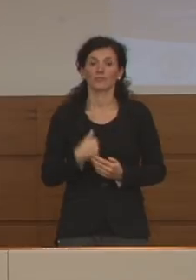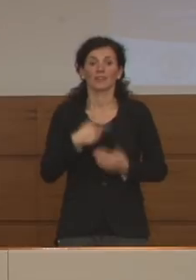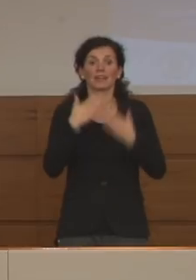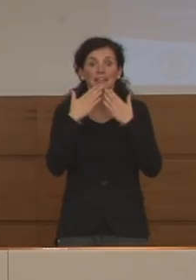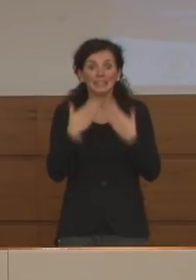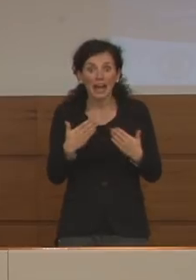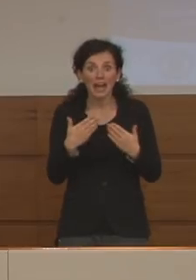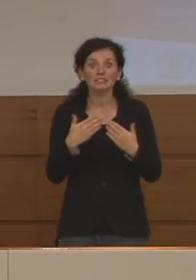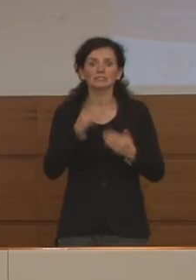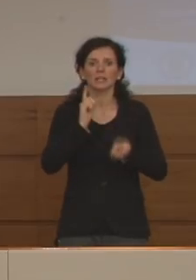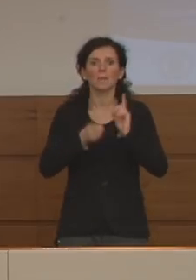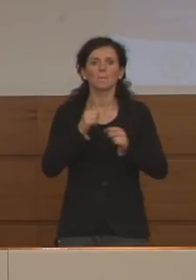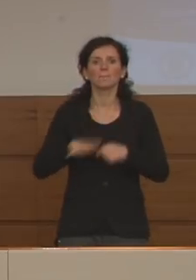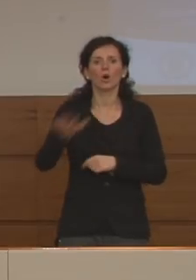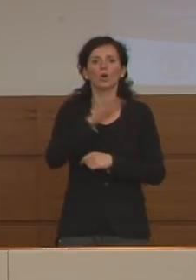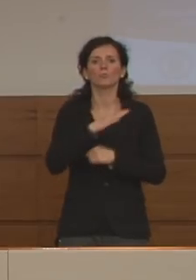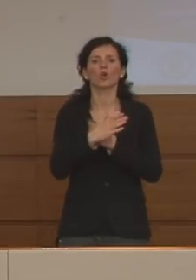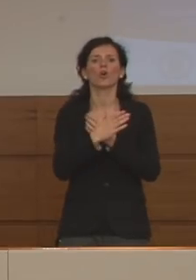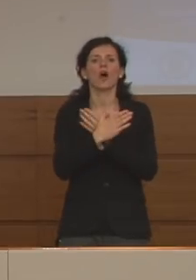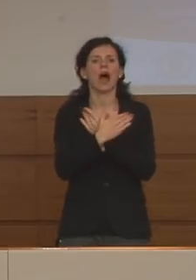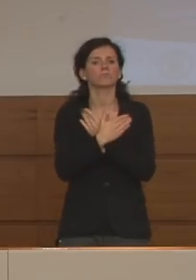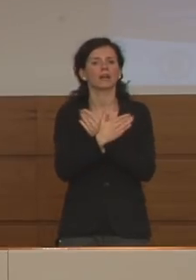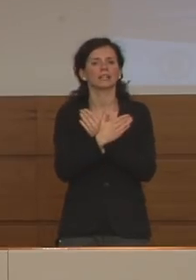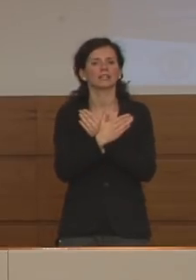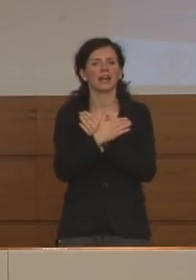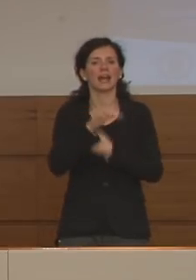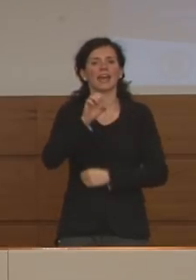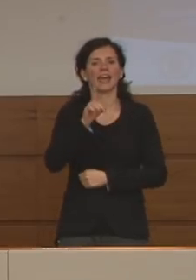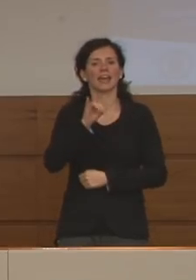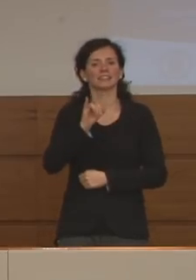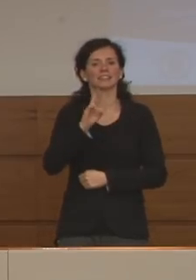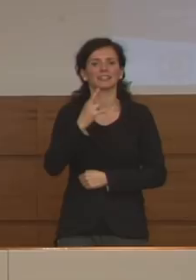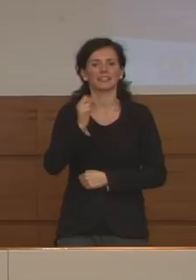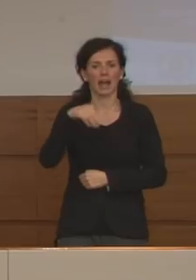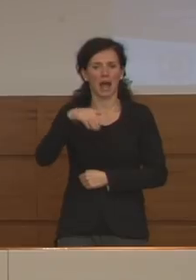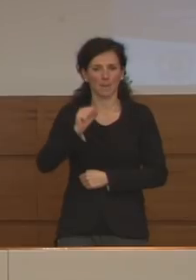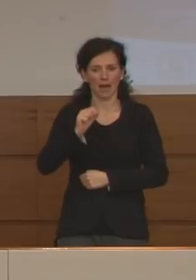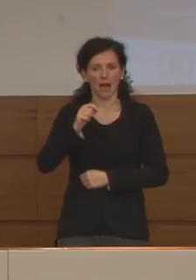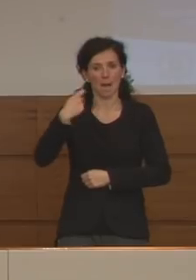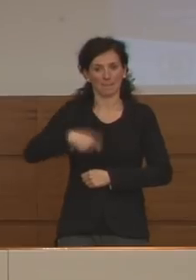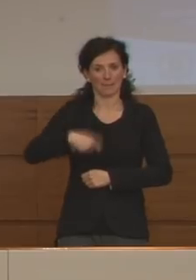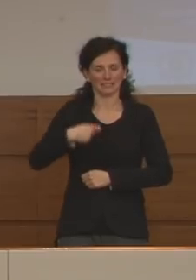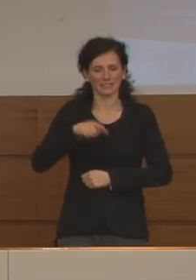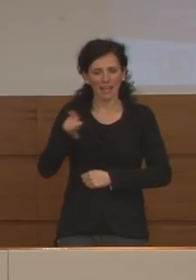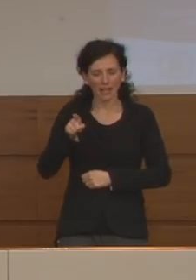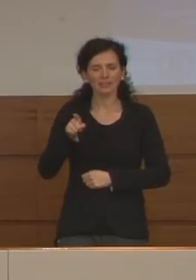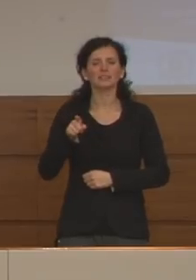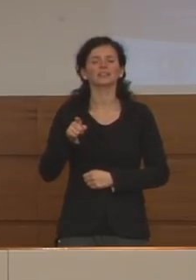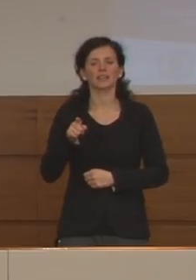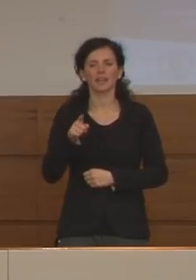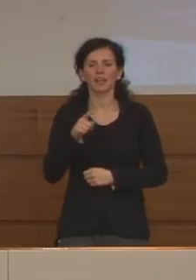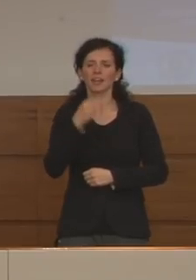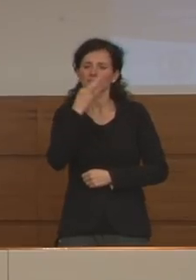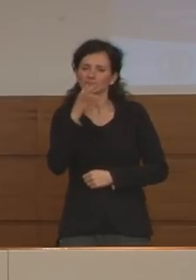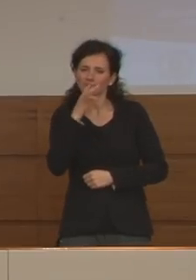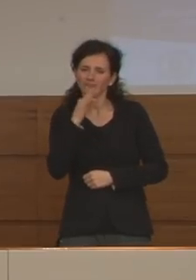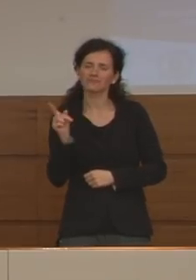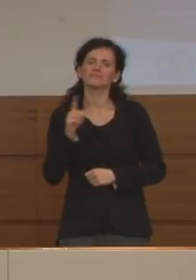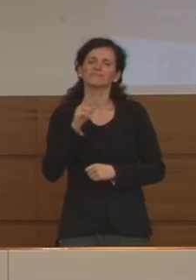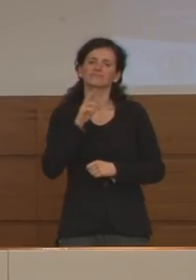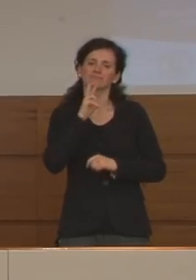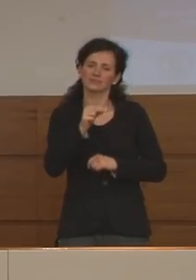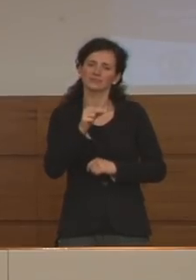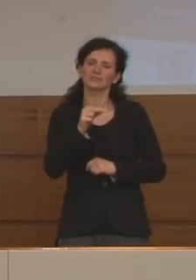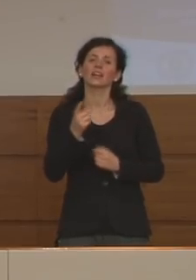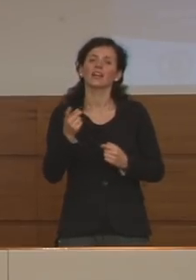e il presidente edi rama per le parole con cui ha commentato la partenza di 30 tra medici